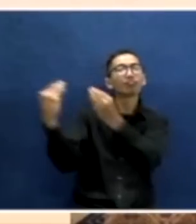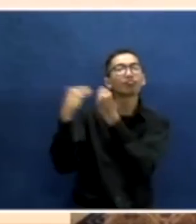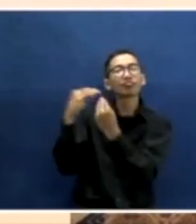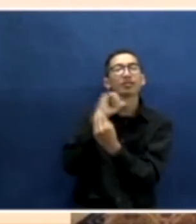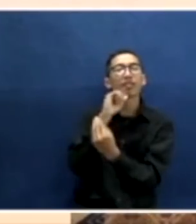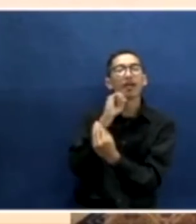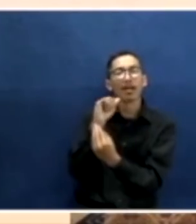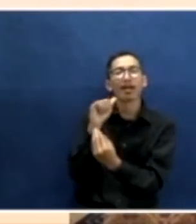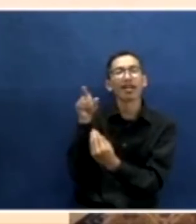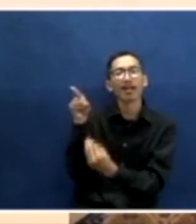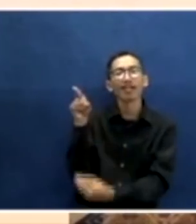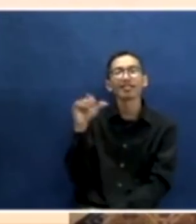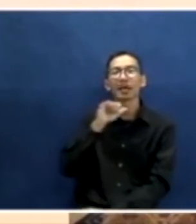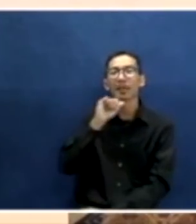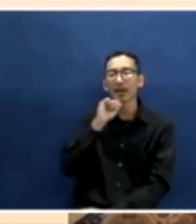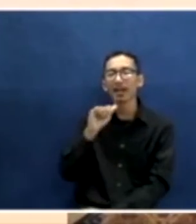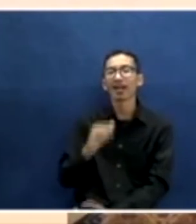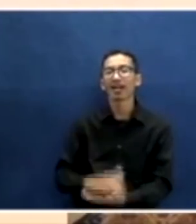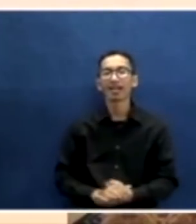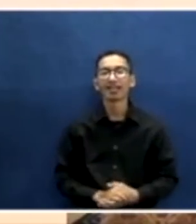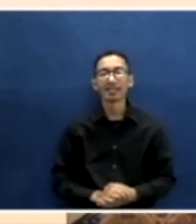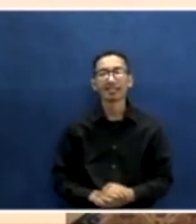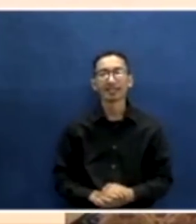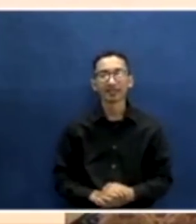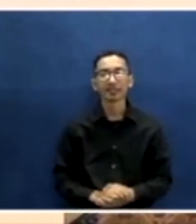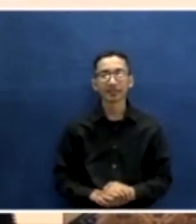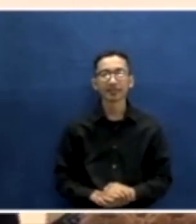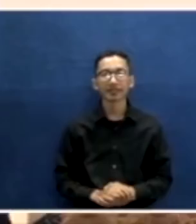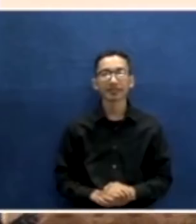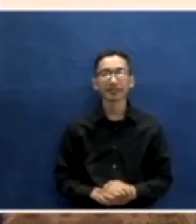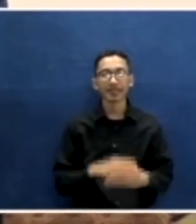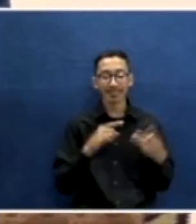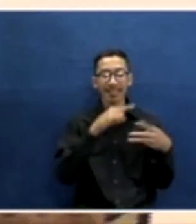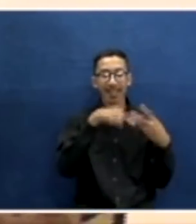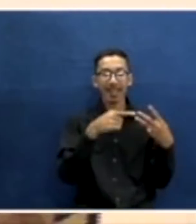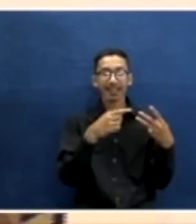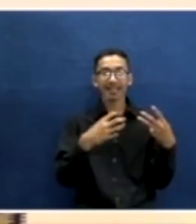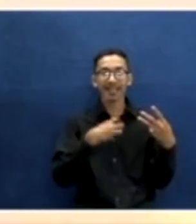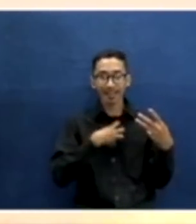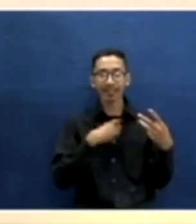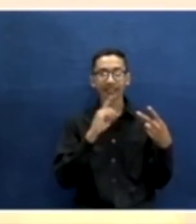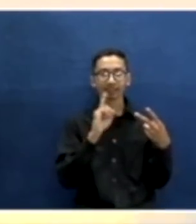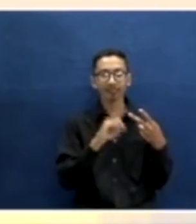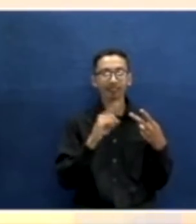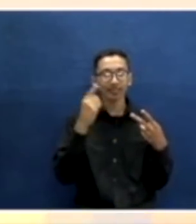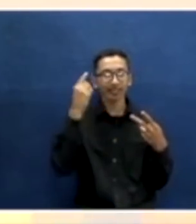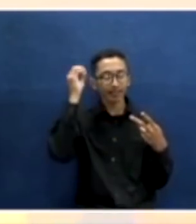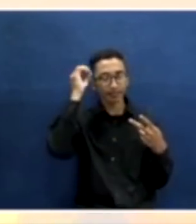sunnah itu ditentukan 03.00 komitmen ini siapapun yang telah melaksanakan tiga komitmen ini siapapun ustadnya